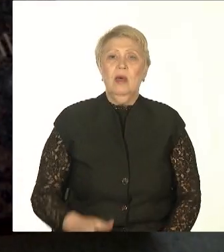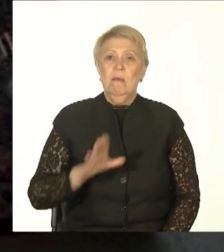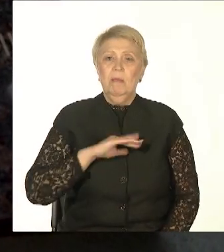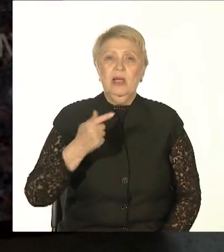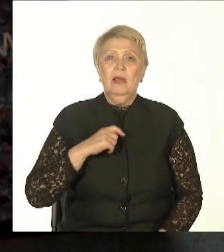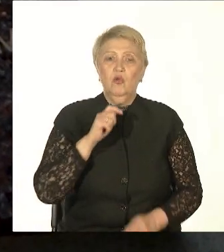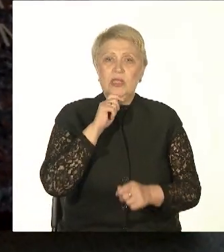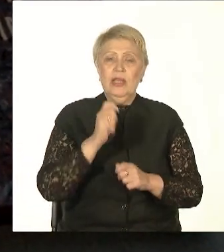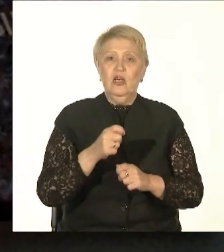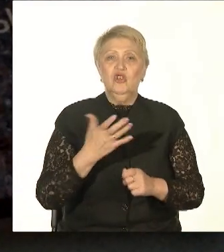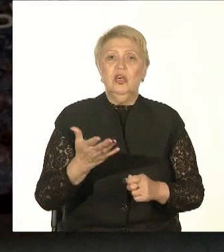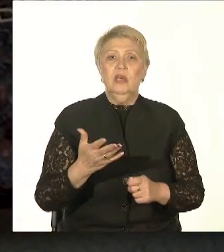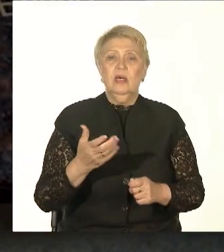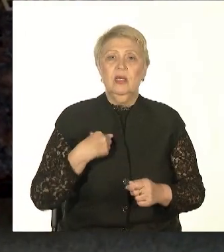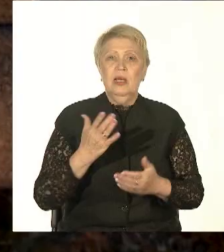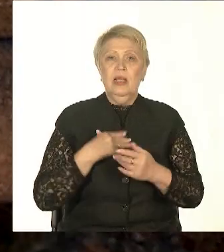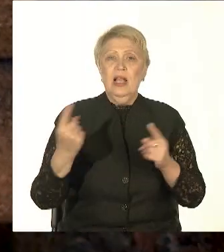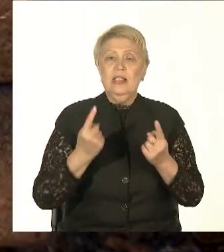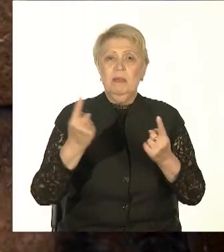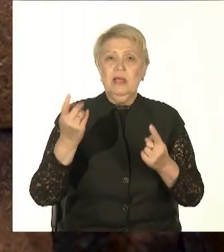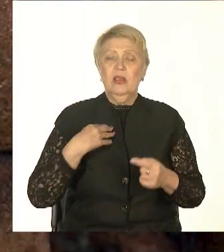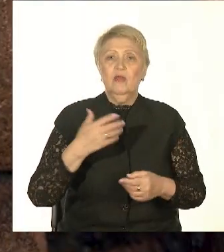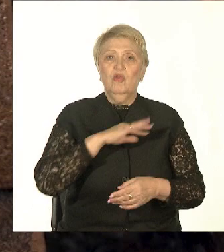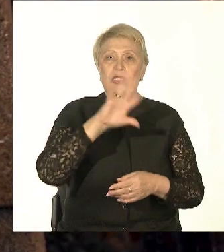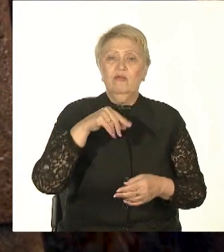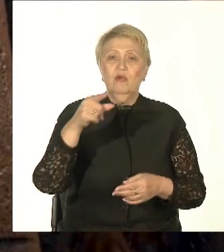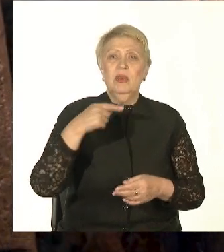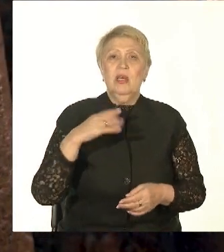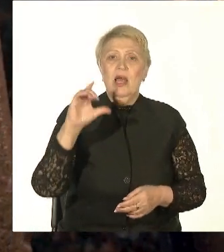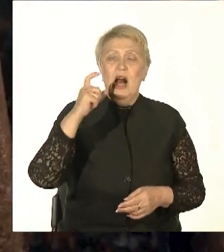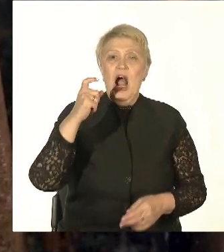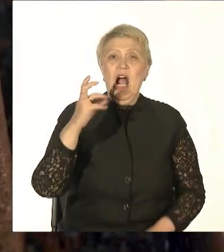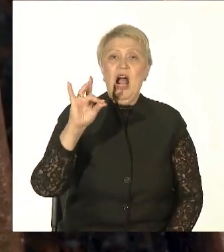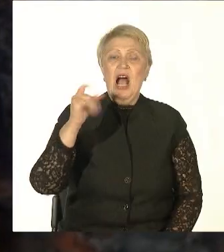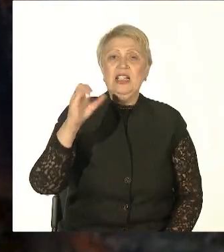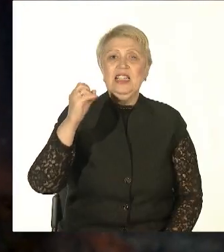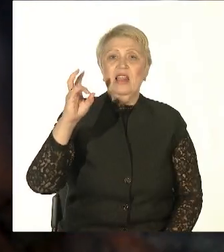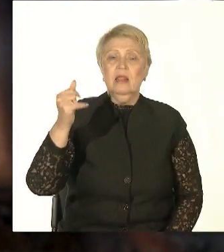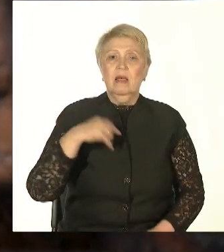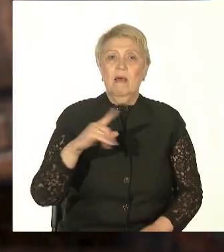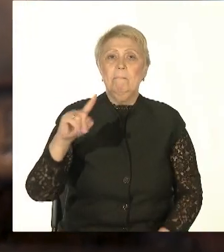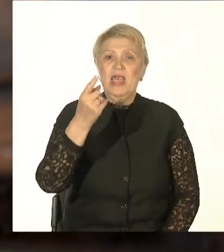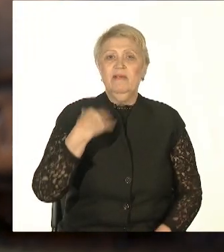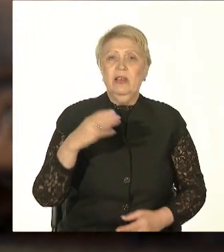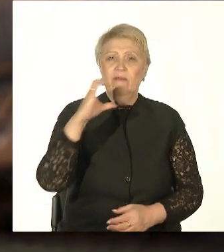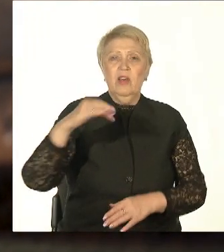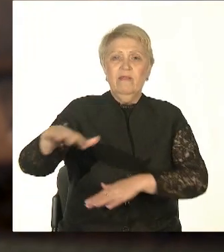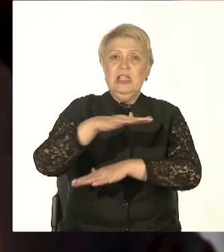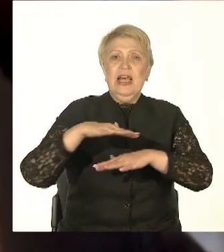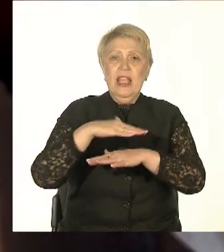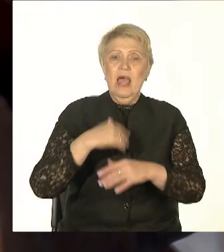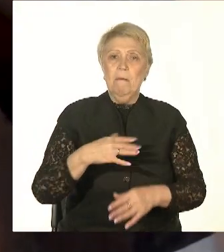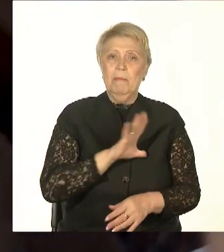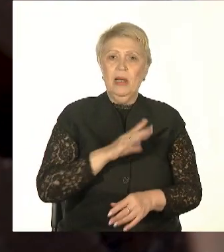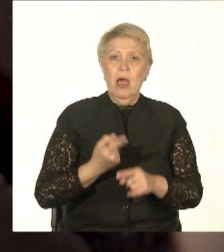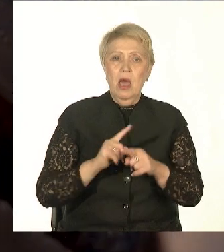награждены за события на озере Хасан. Опять первые, да? Да, первые в стране. Это важно. Ну, уже всегда было.